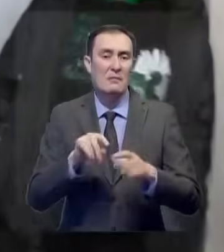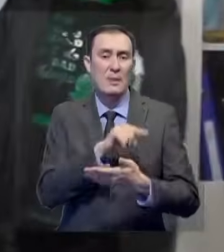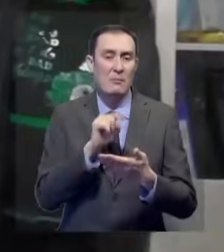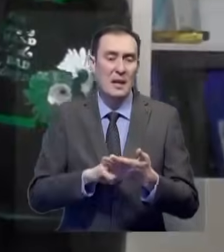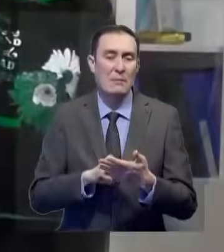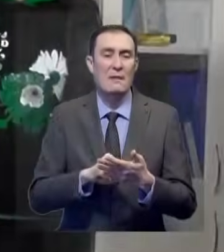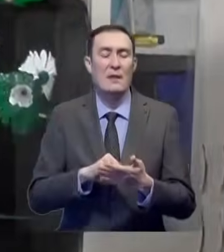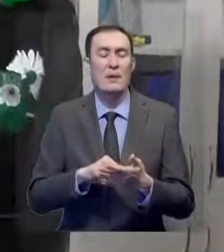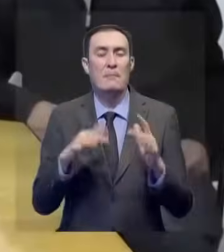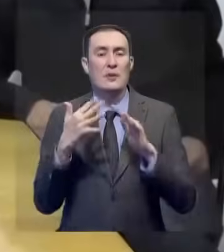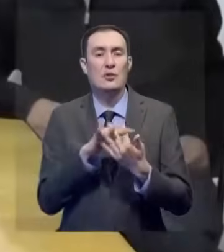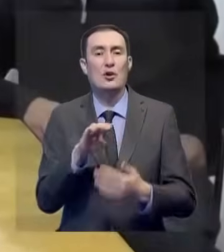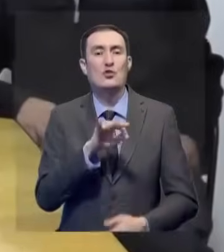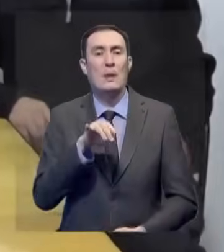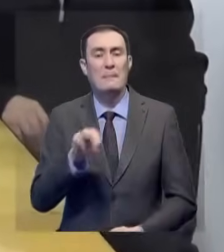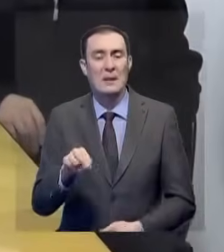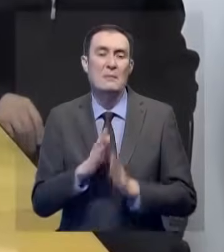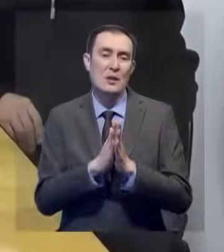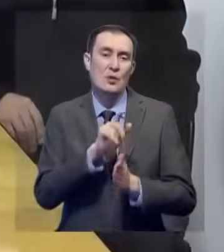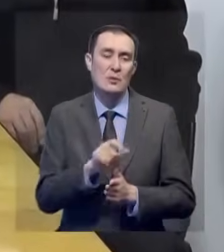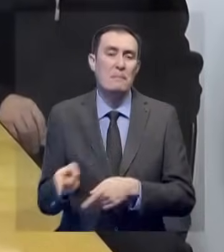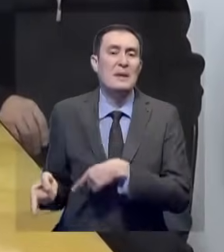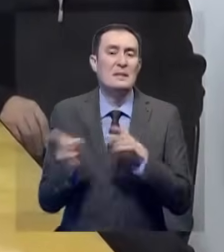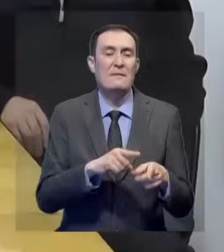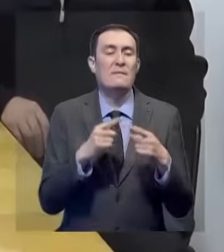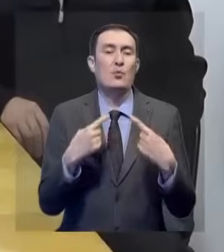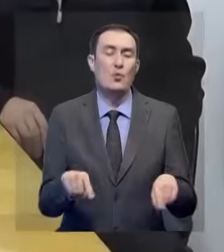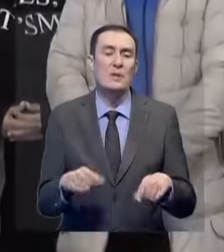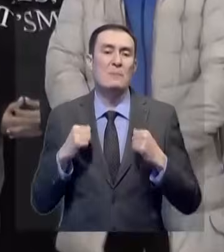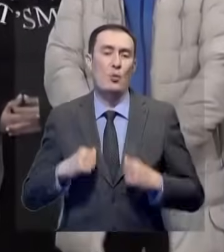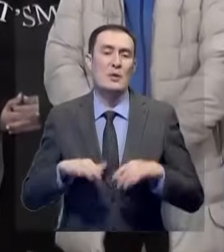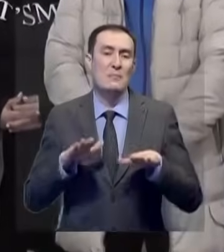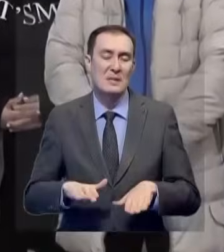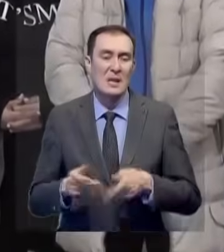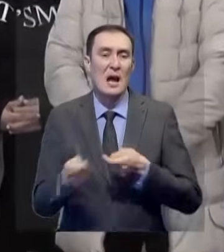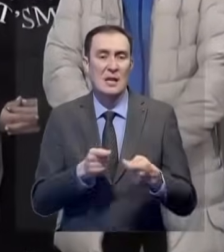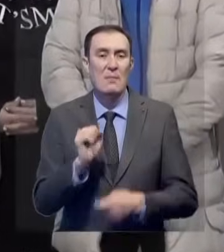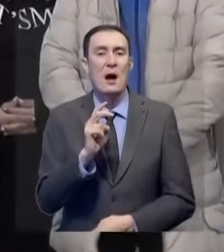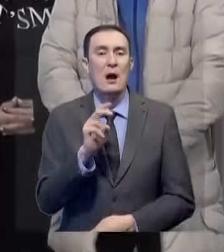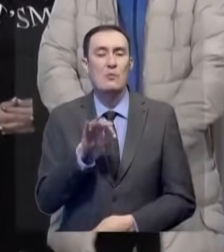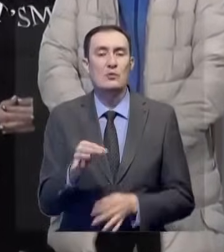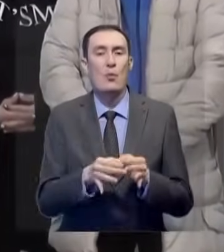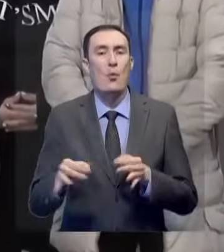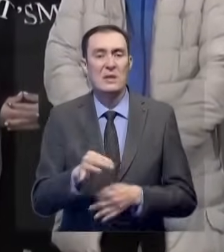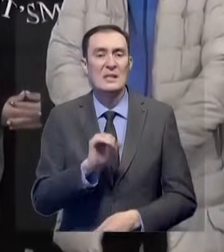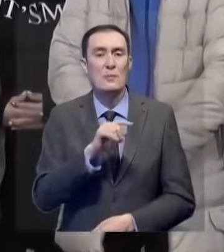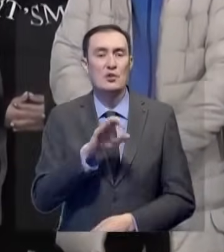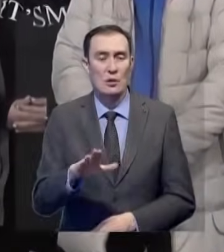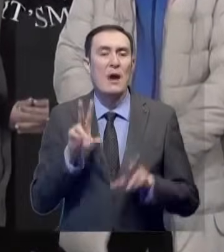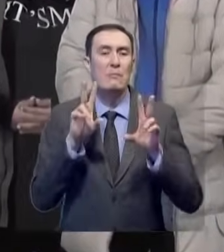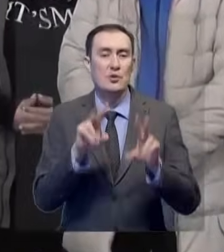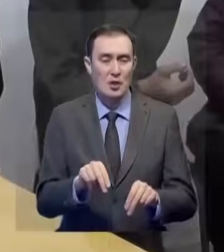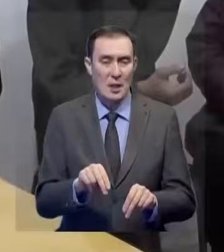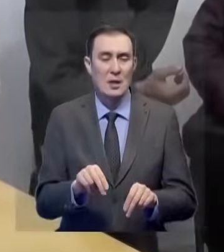о проблеме жителей Жолымбета. Они просили переселить их в безопасное место. И аким Акмолинской области Марат Ахмеджанов